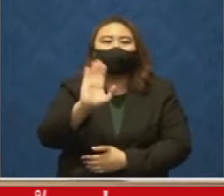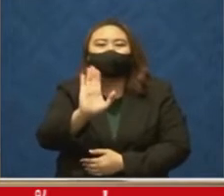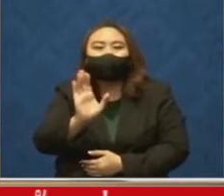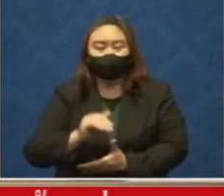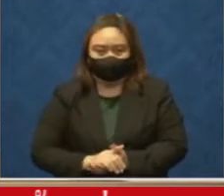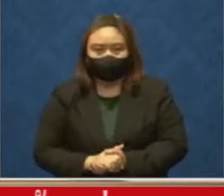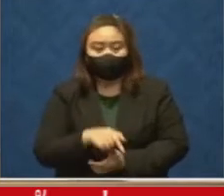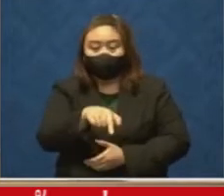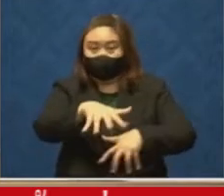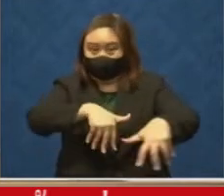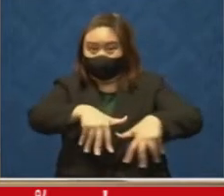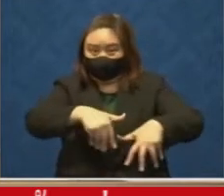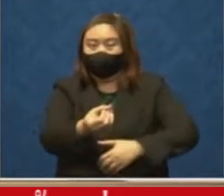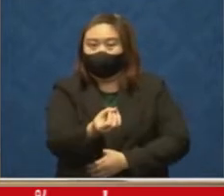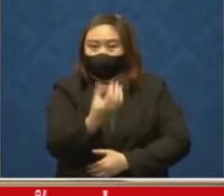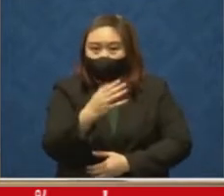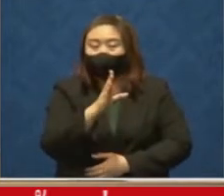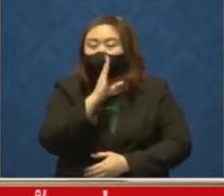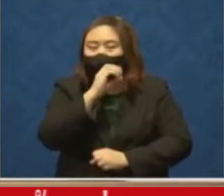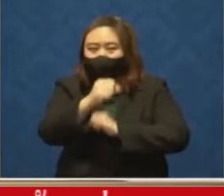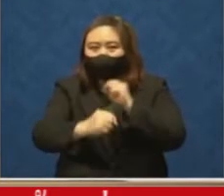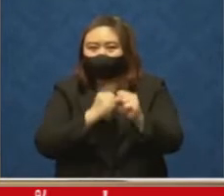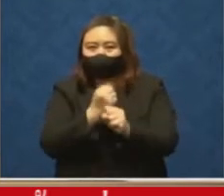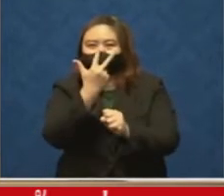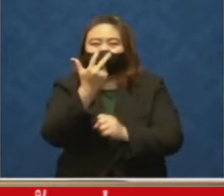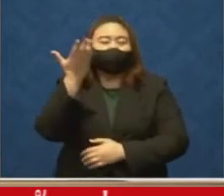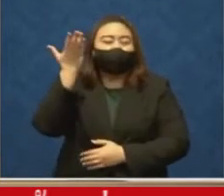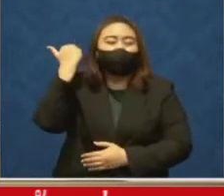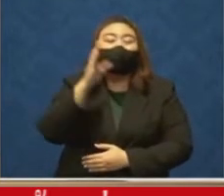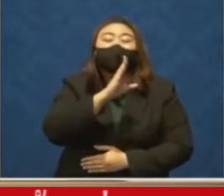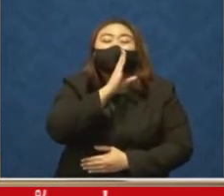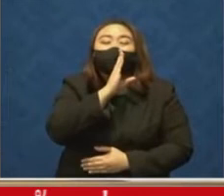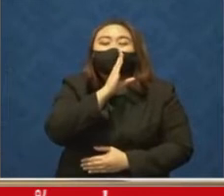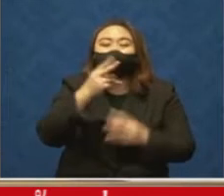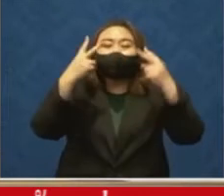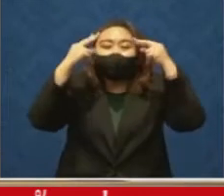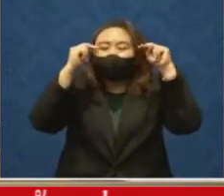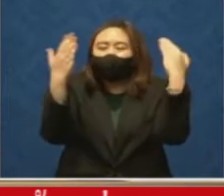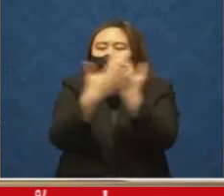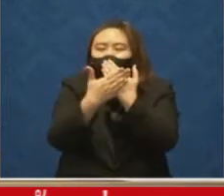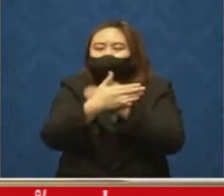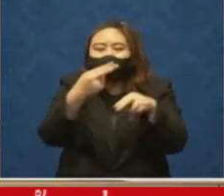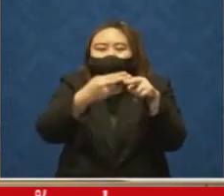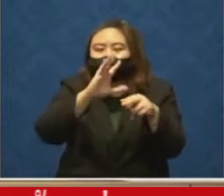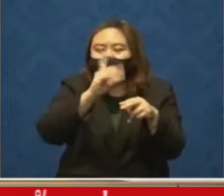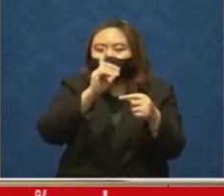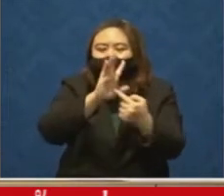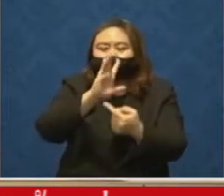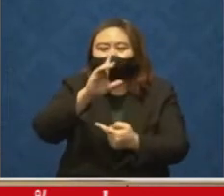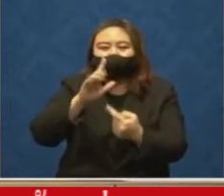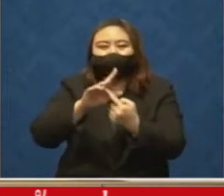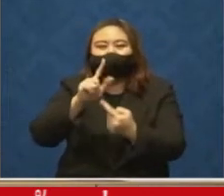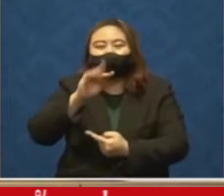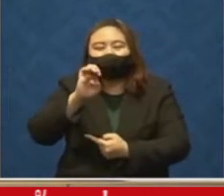กภัพเทศไยจะเป็อย่ไร